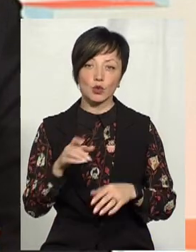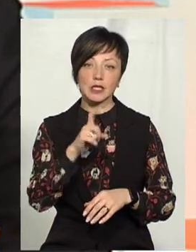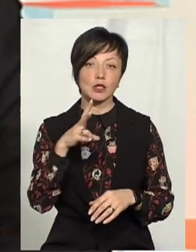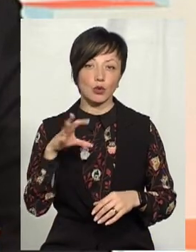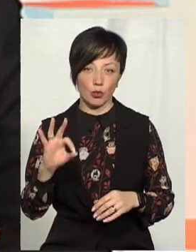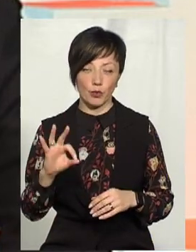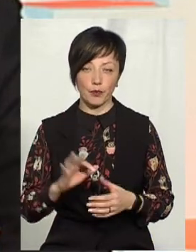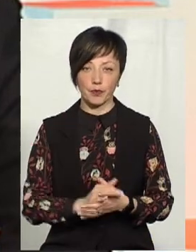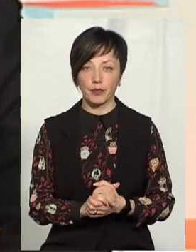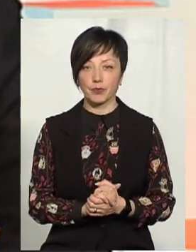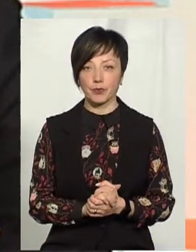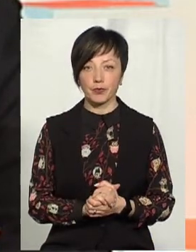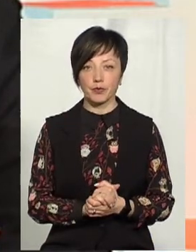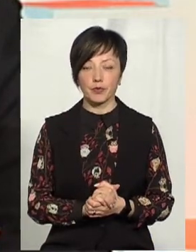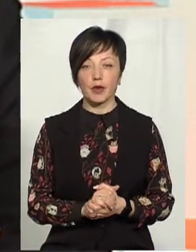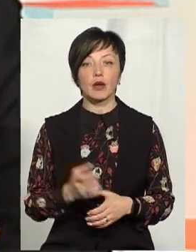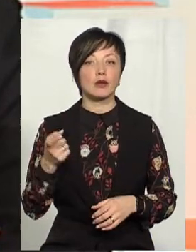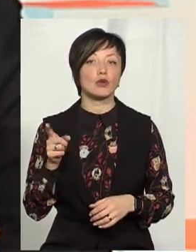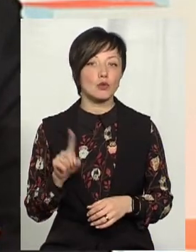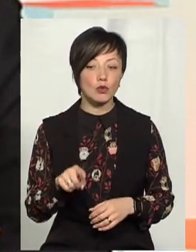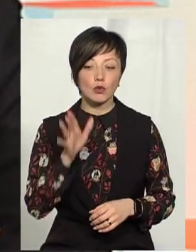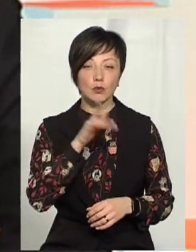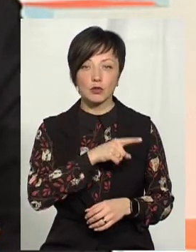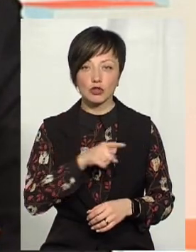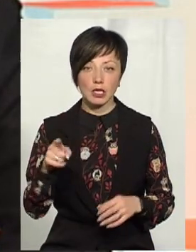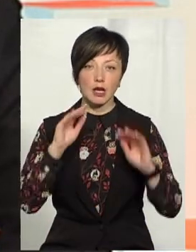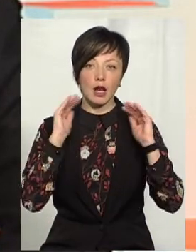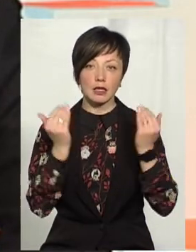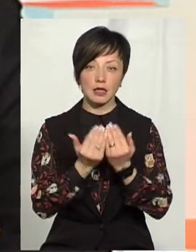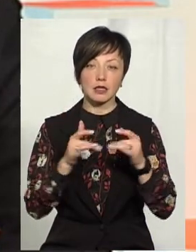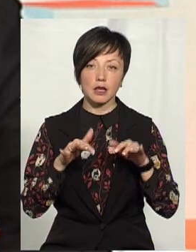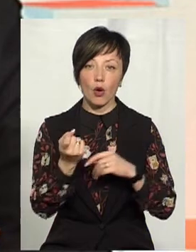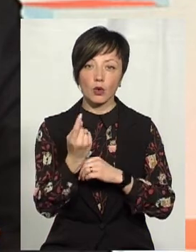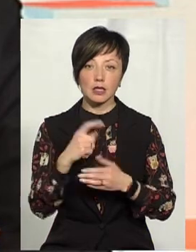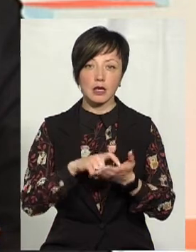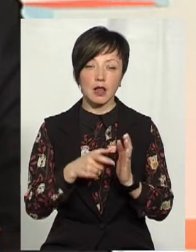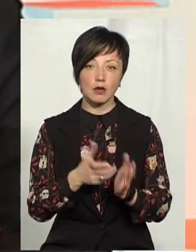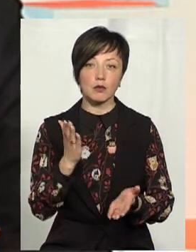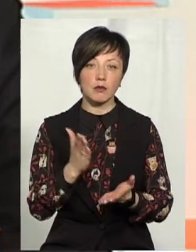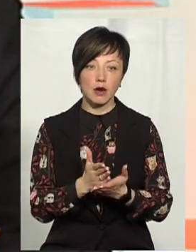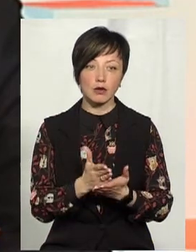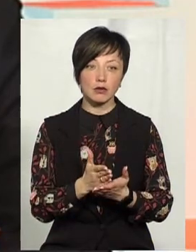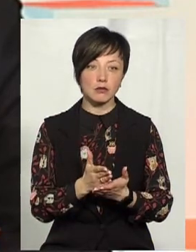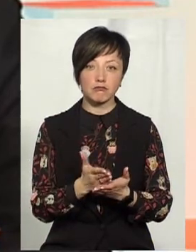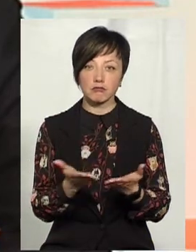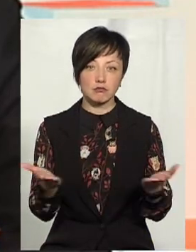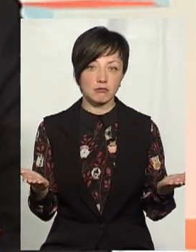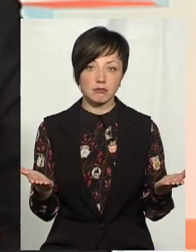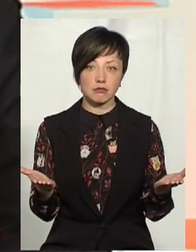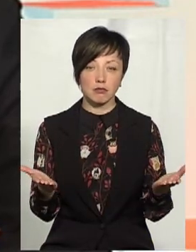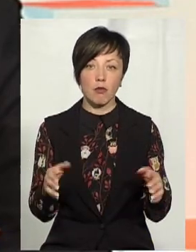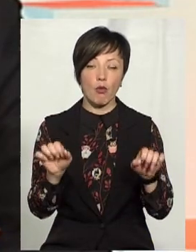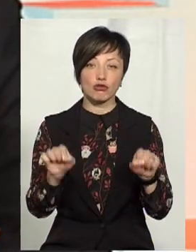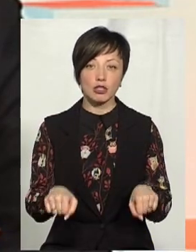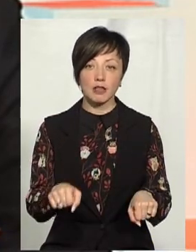до зовнішнього незалежного оцінювання. Тому, власне, під час карантинних заходів 11-класники мають ну,